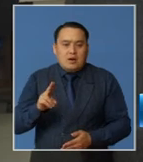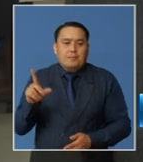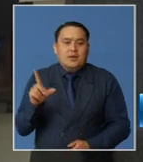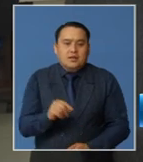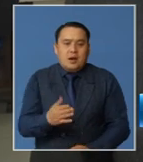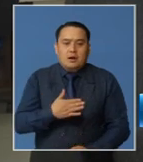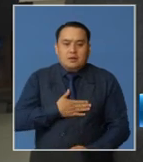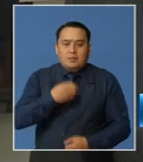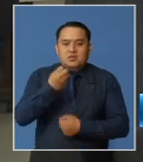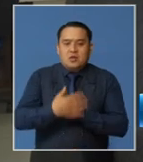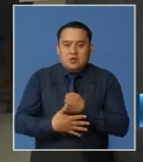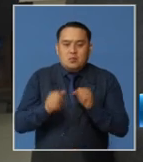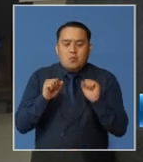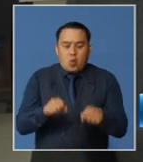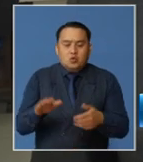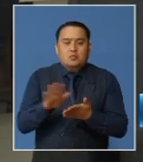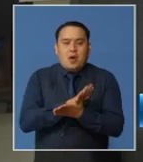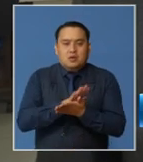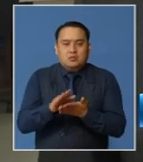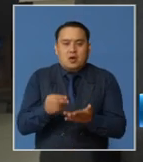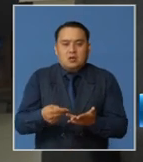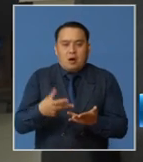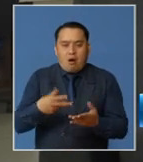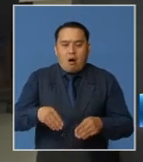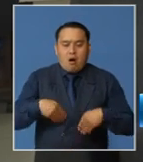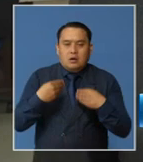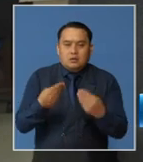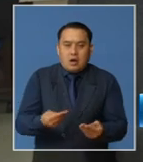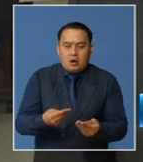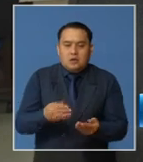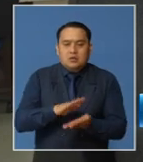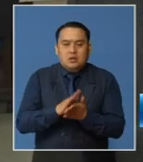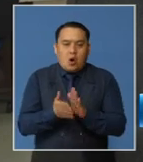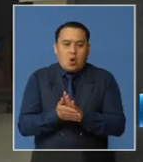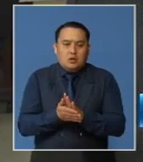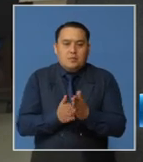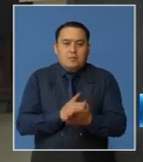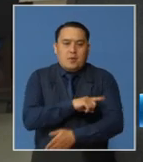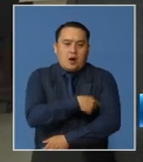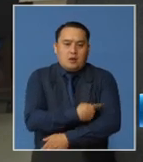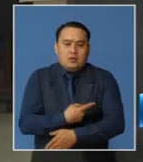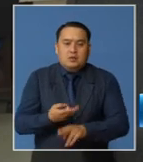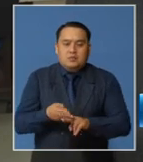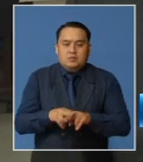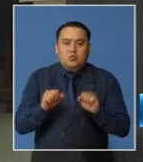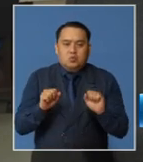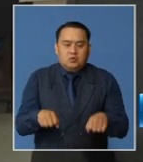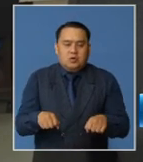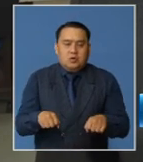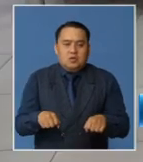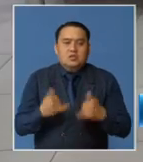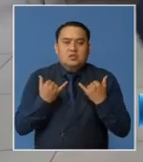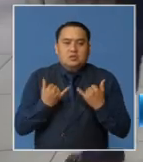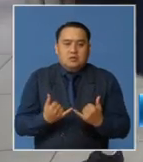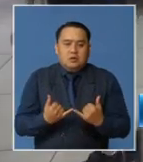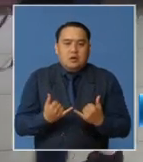нам, пациенты могут абсолютно бесплатно сдать анализы, если у нас есть договор с поликлиникой либо стационаром. На